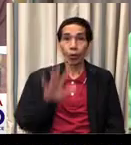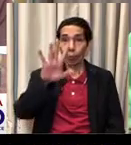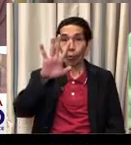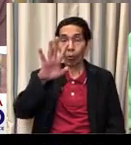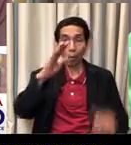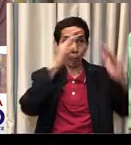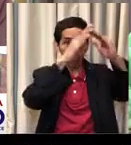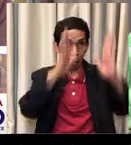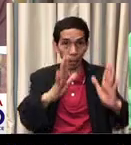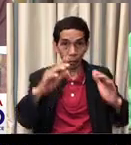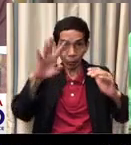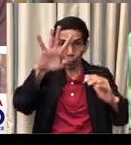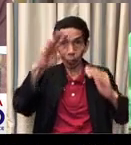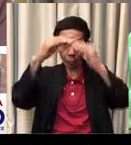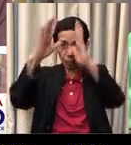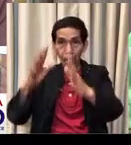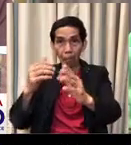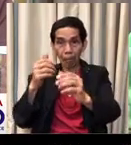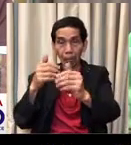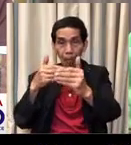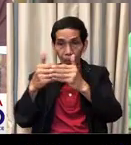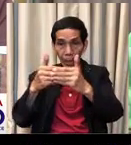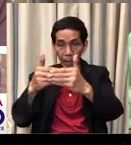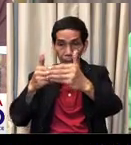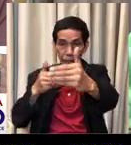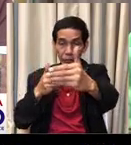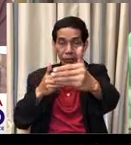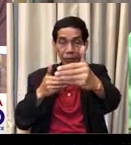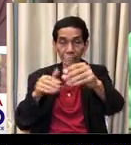bahay na lang o limang bahay na lang yung layo.